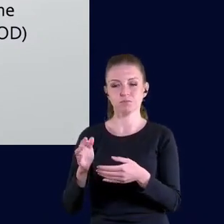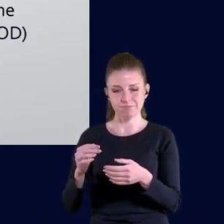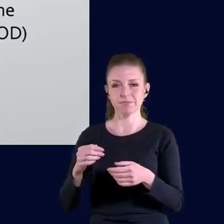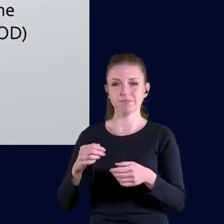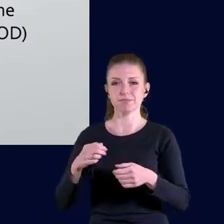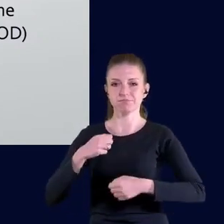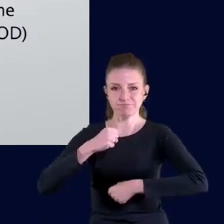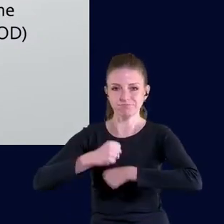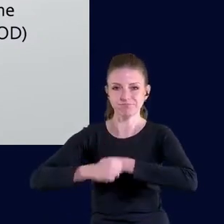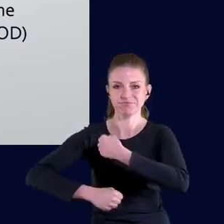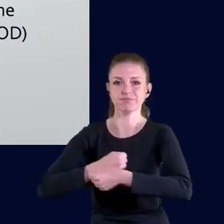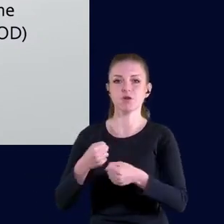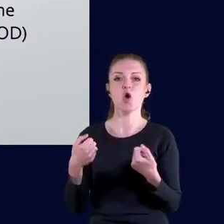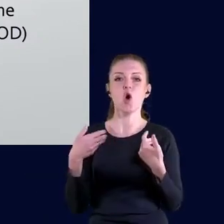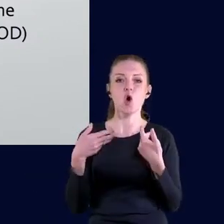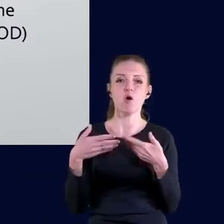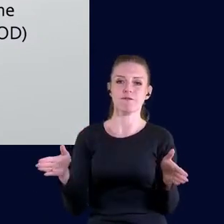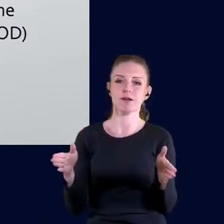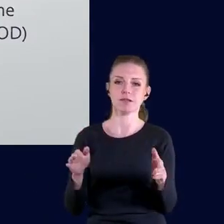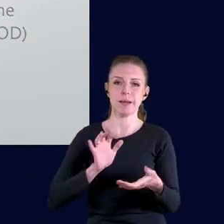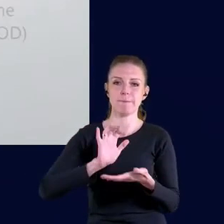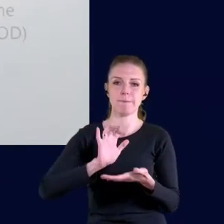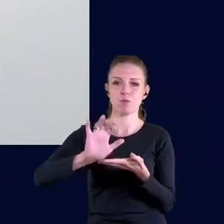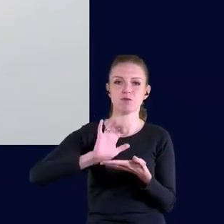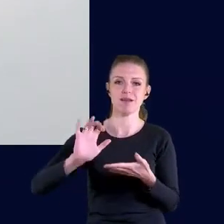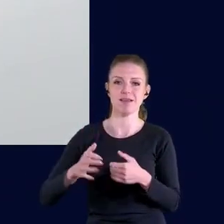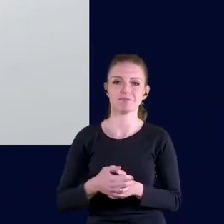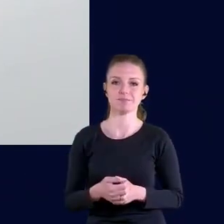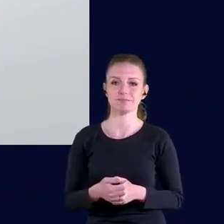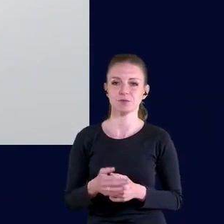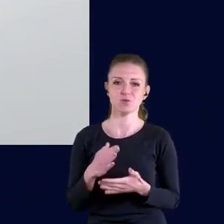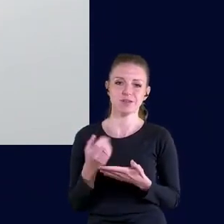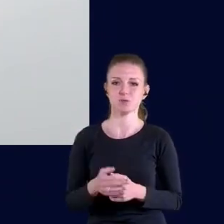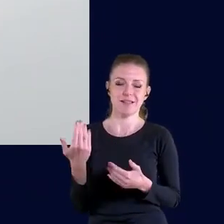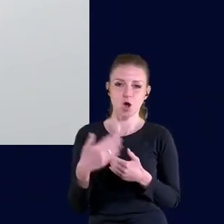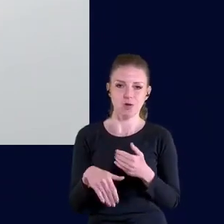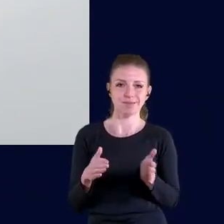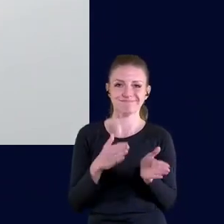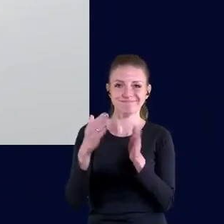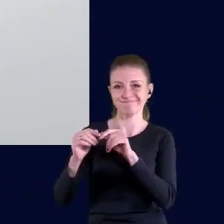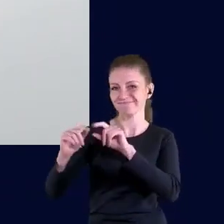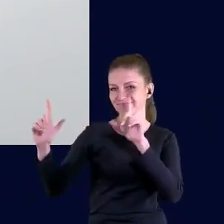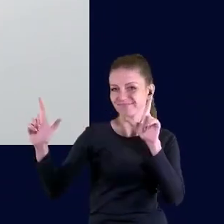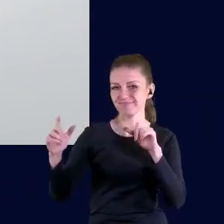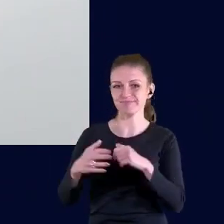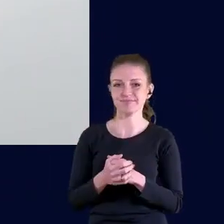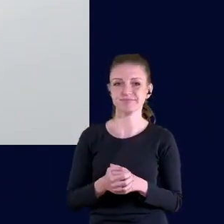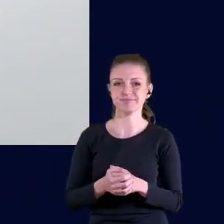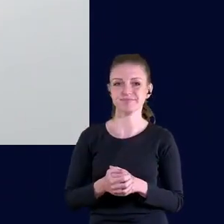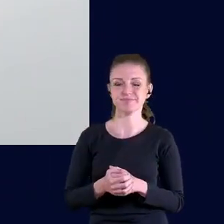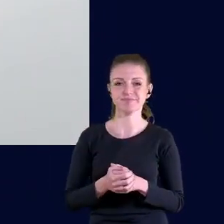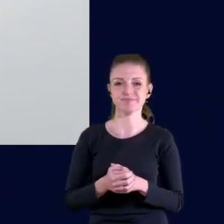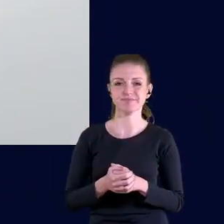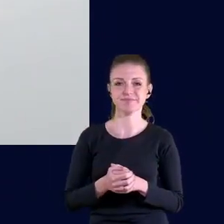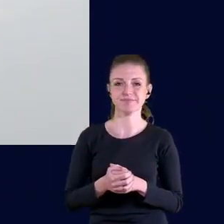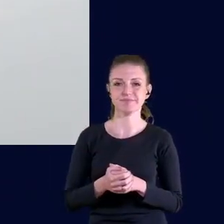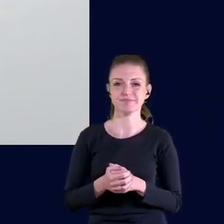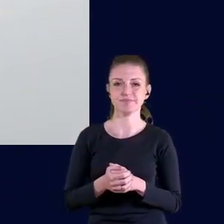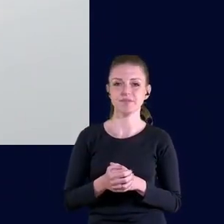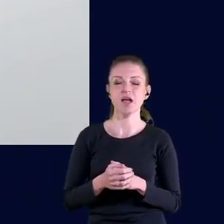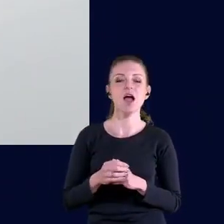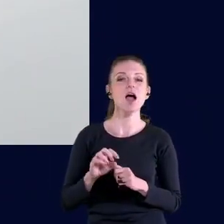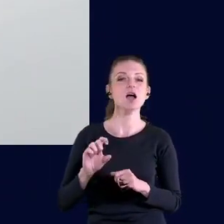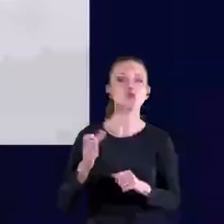i poproszę następnie Schleich kończąc już Jakie są wyzwania